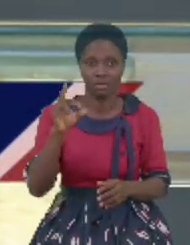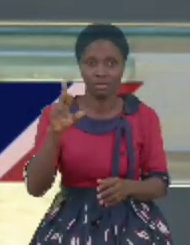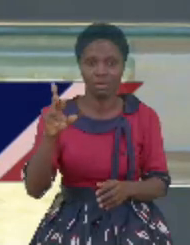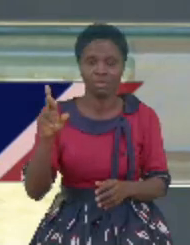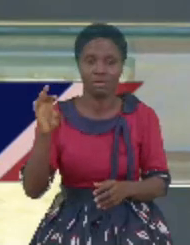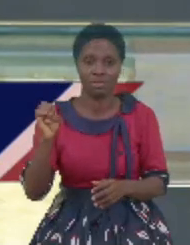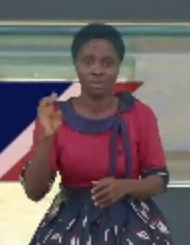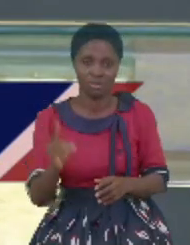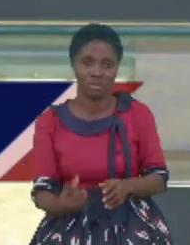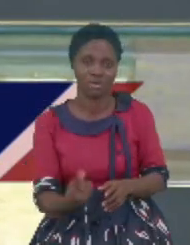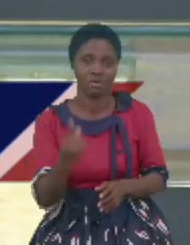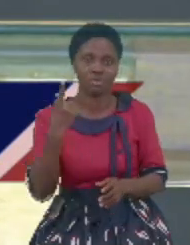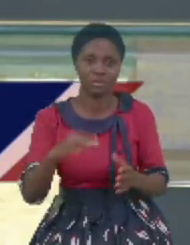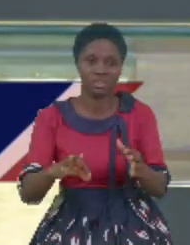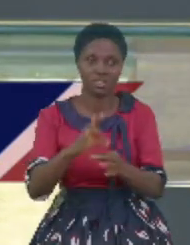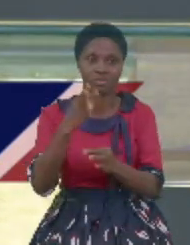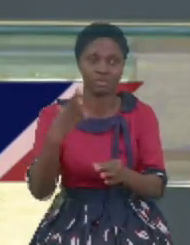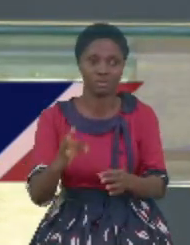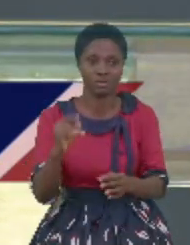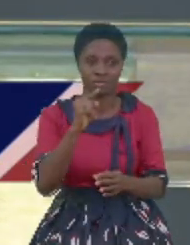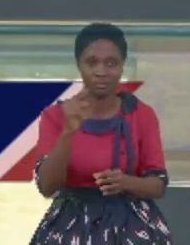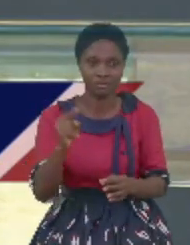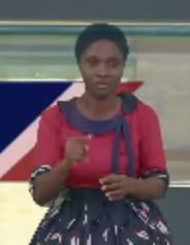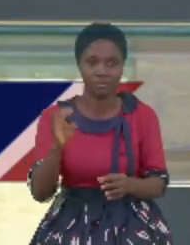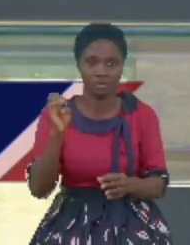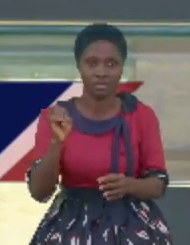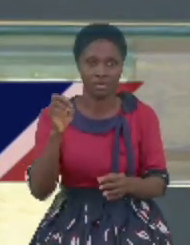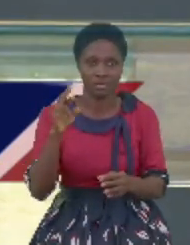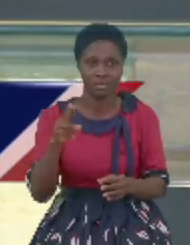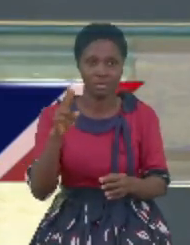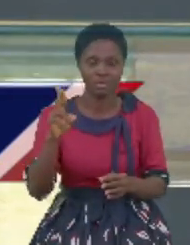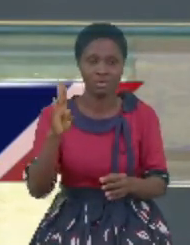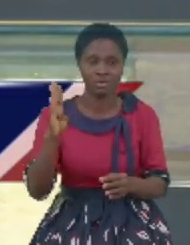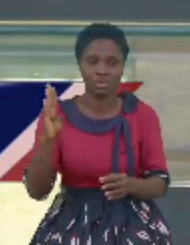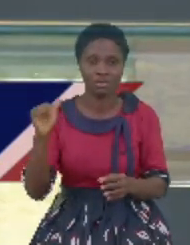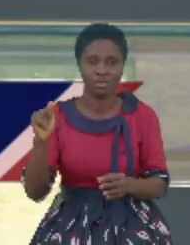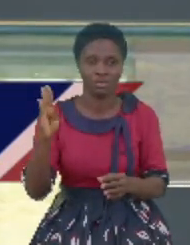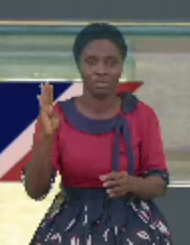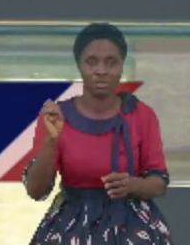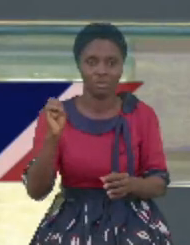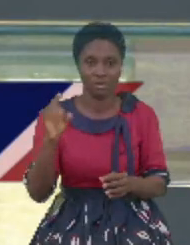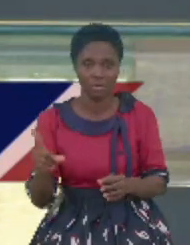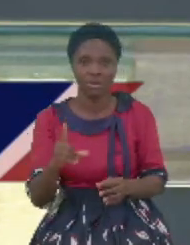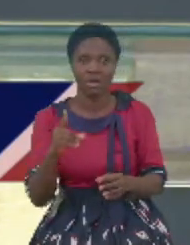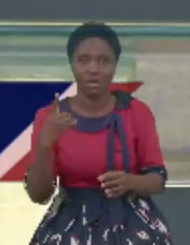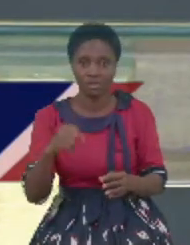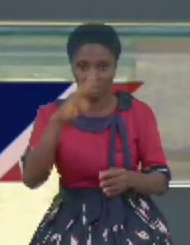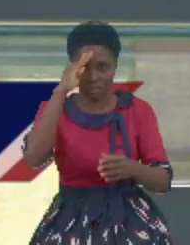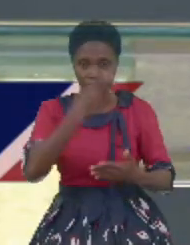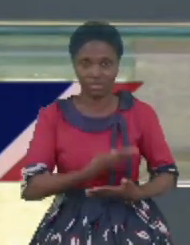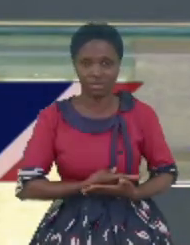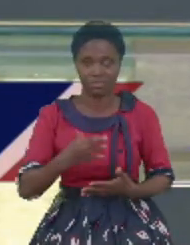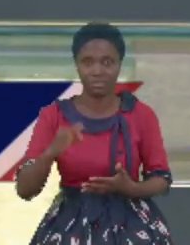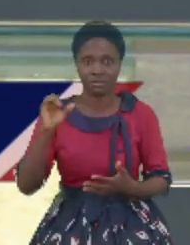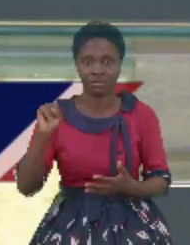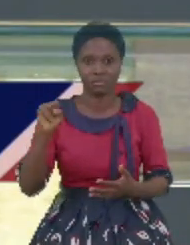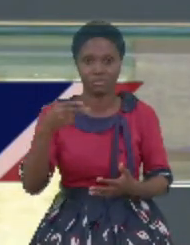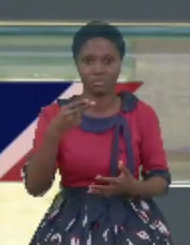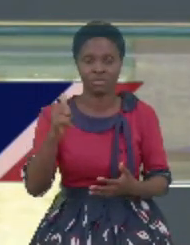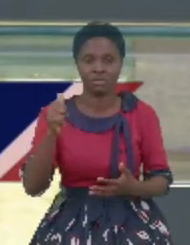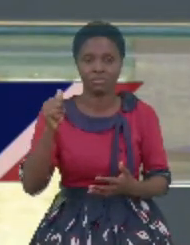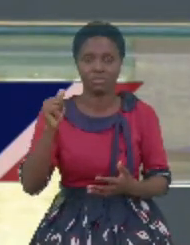réveilla l'esprit de Zorobabel. Il y avait une montagne devant Zorobabel et il criait